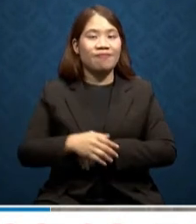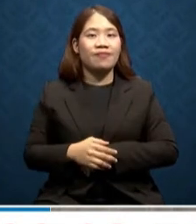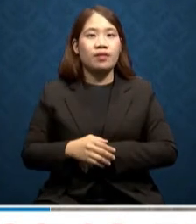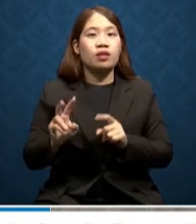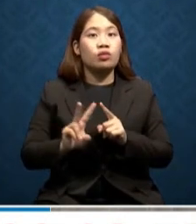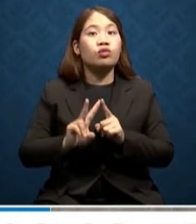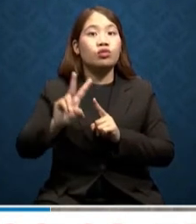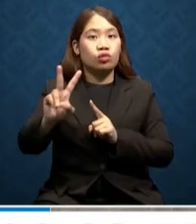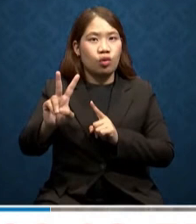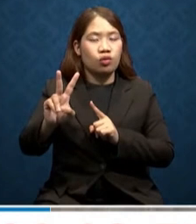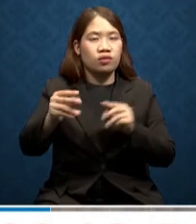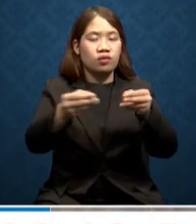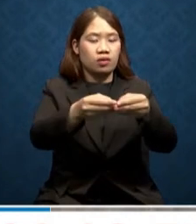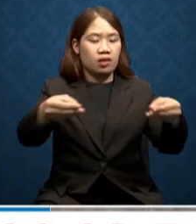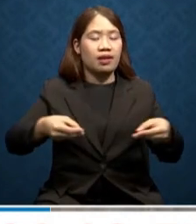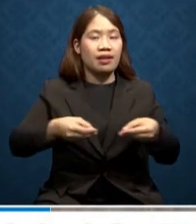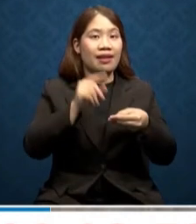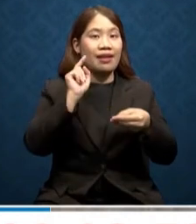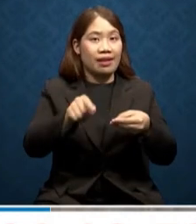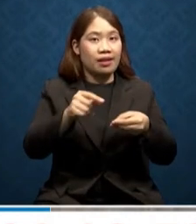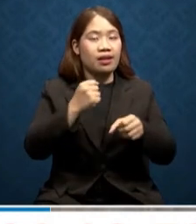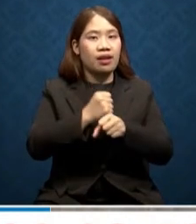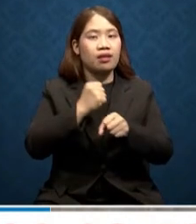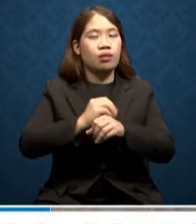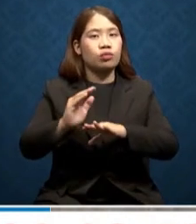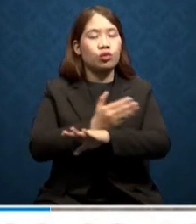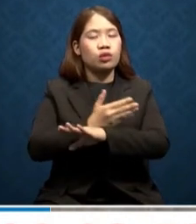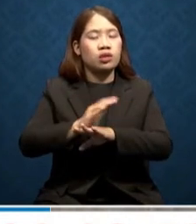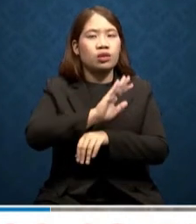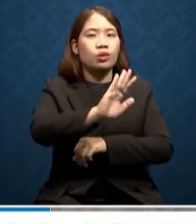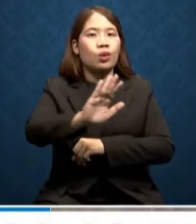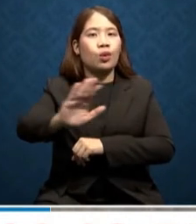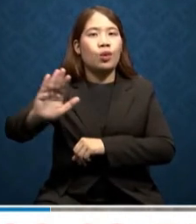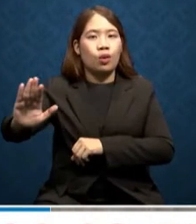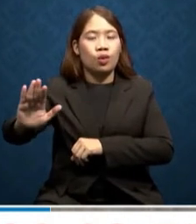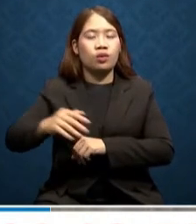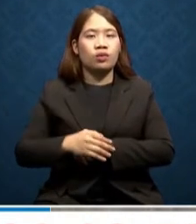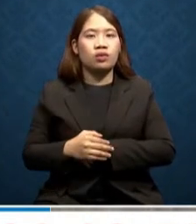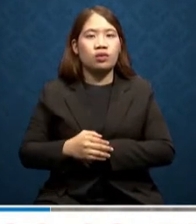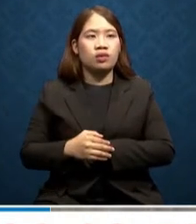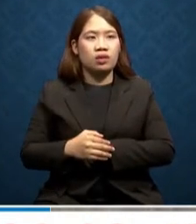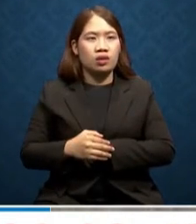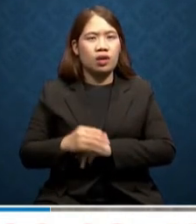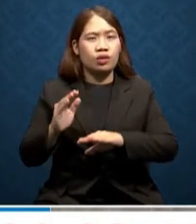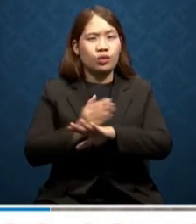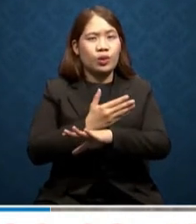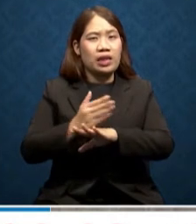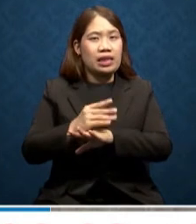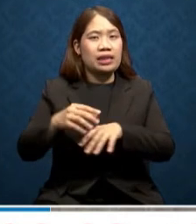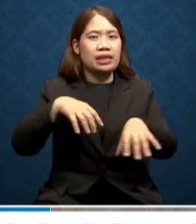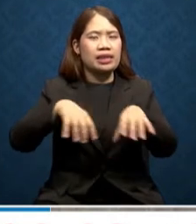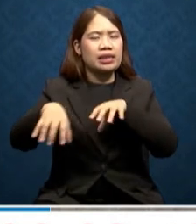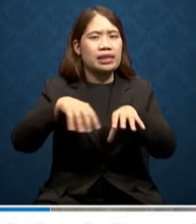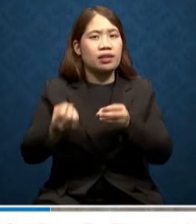เปิดเผยรายงานนะครับประกอบธุรกิจของผู้ร่วมร่วมควบรวมนะฮะธุรกิจที่จัดส่ง